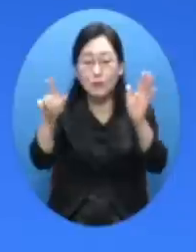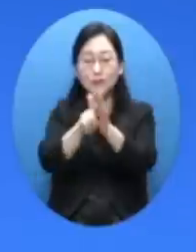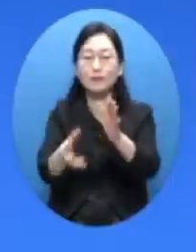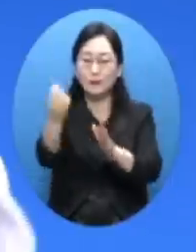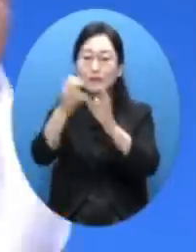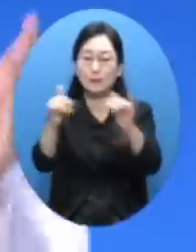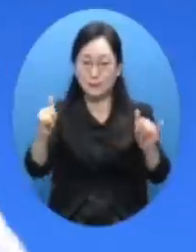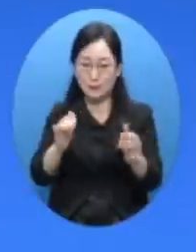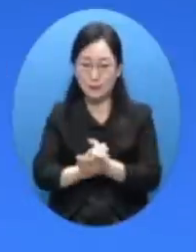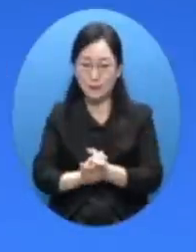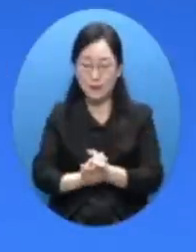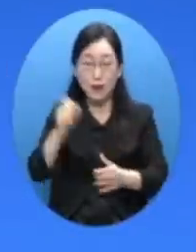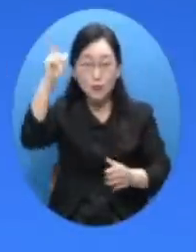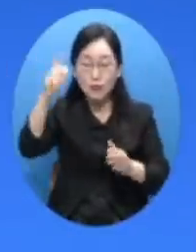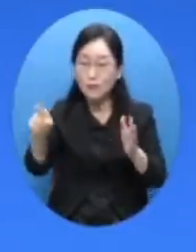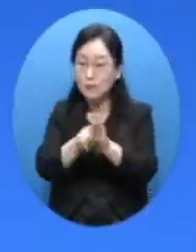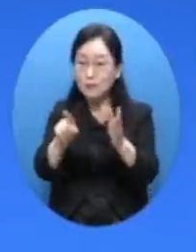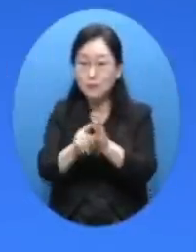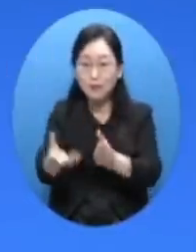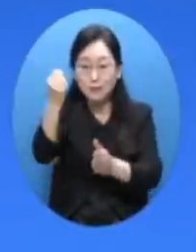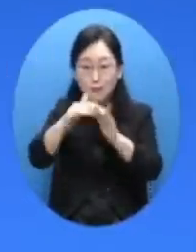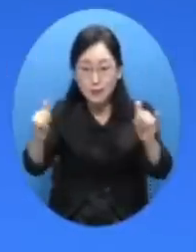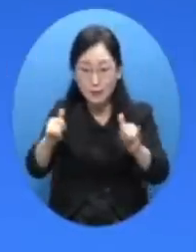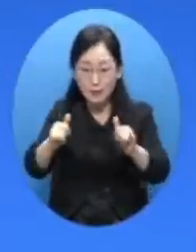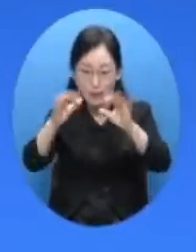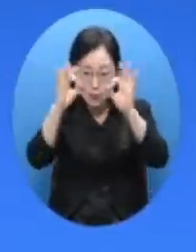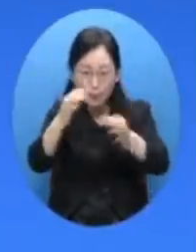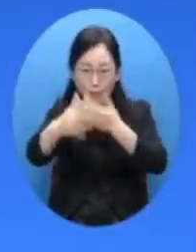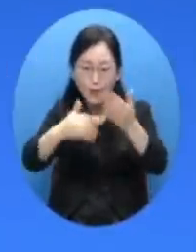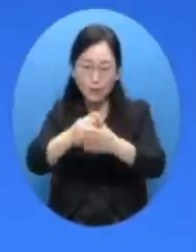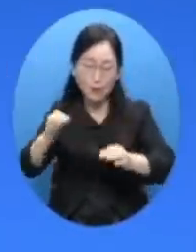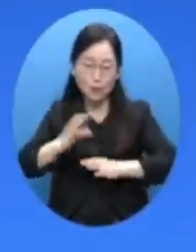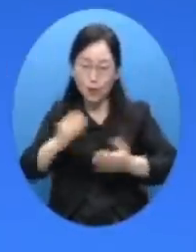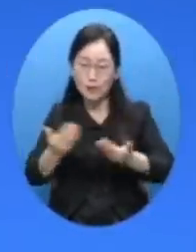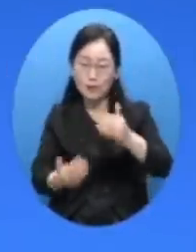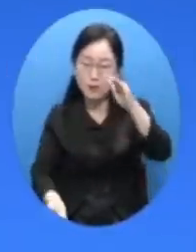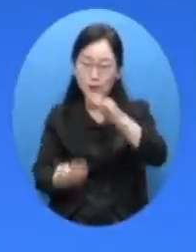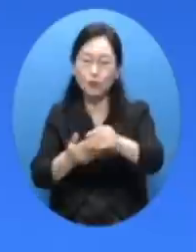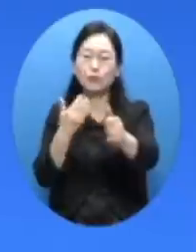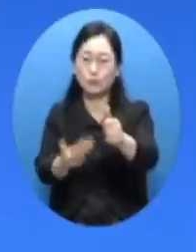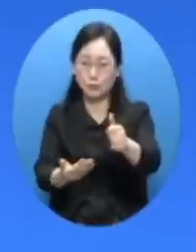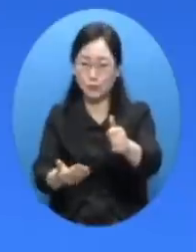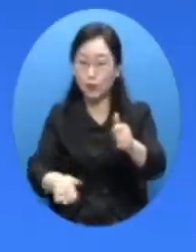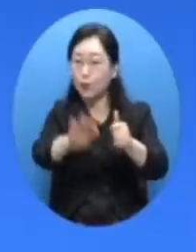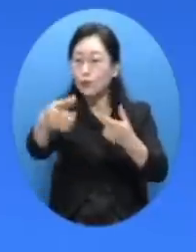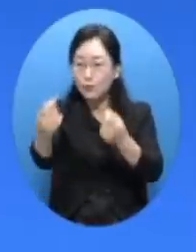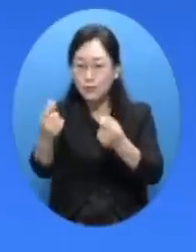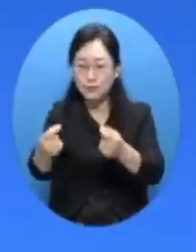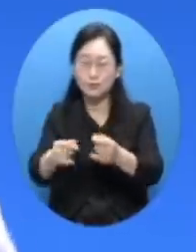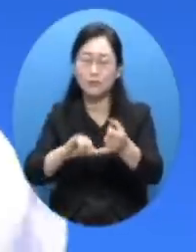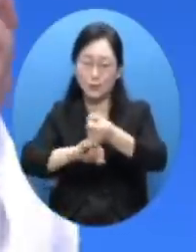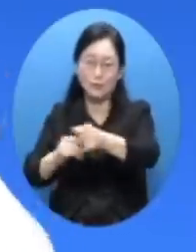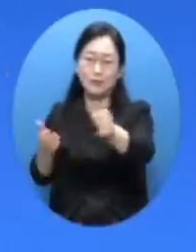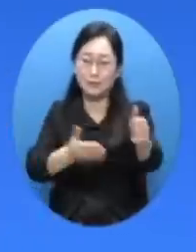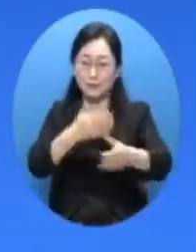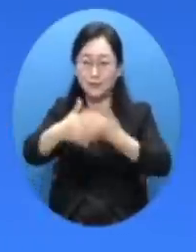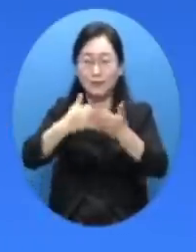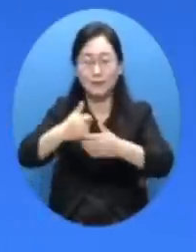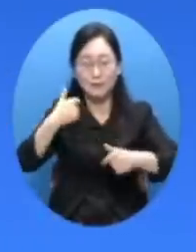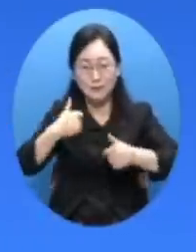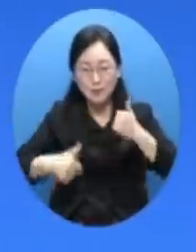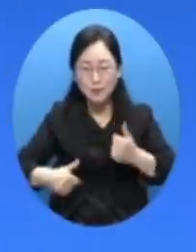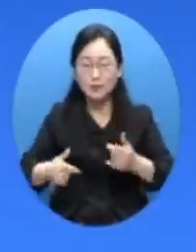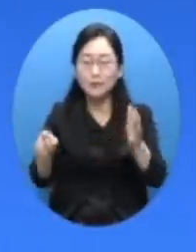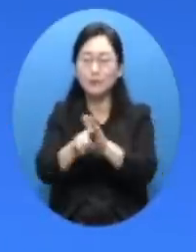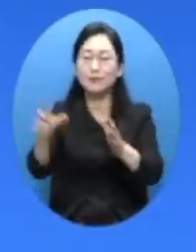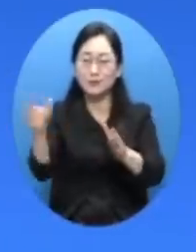사람이었습니다. 위대한 믿음의 사람을 통해서 하나님은 놀라운 역사를 이루신 것입니다. 우리가 하나님 앞에 믿음의 사람이 되어야 됩니다. 하나님을 기쁘시게 하는